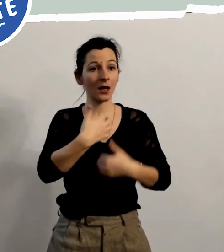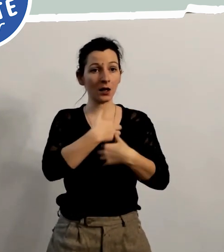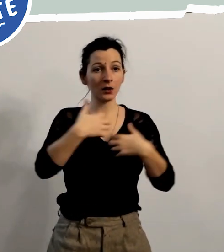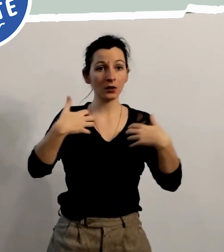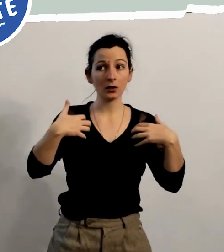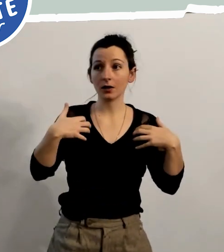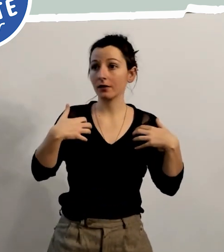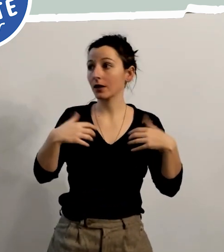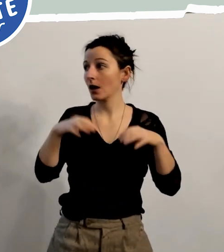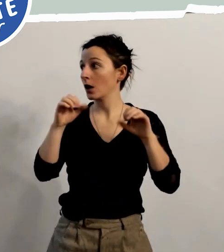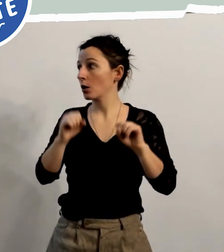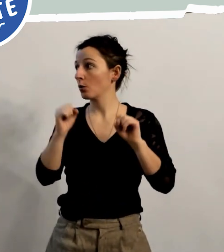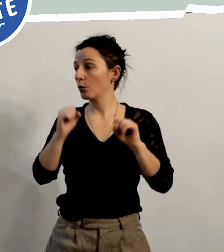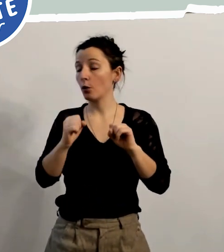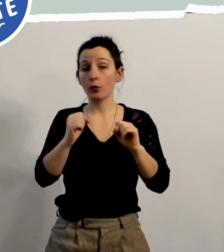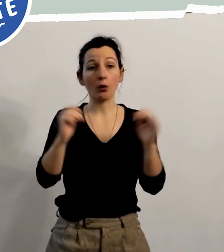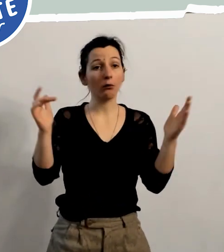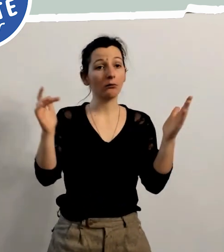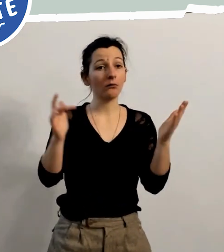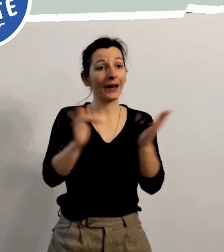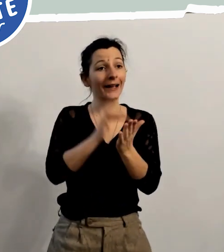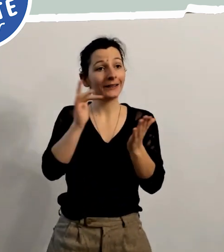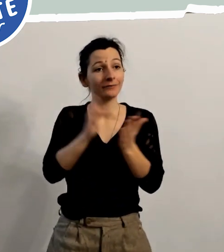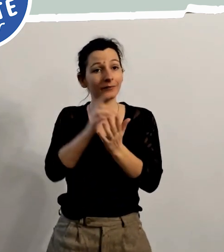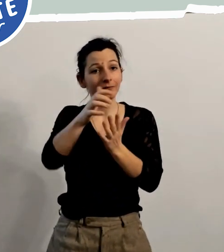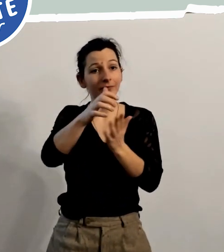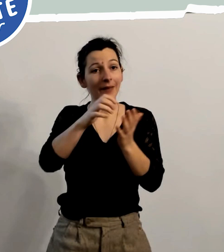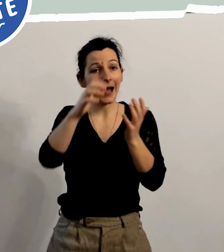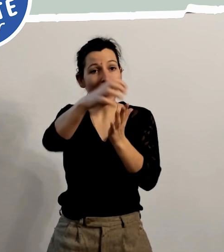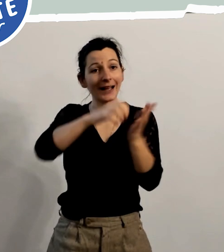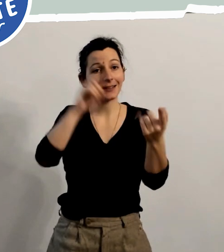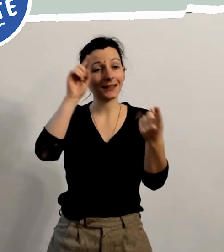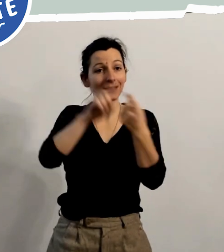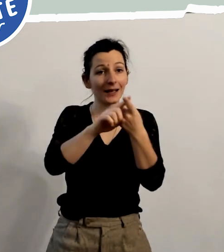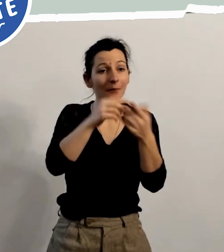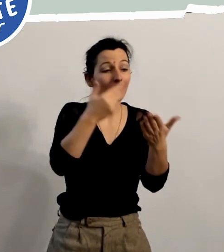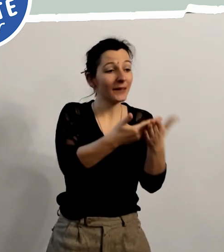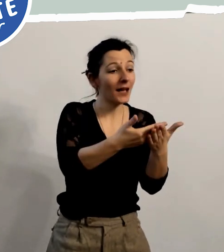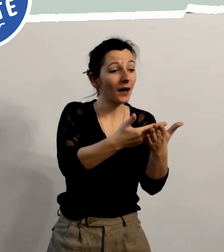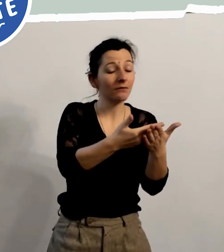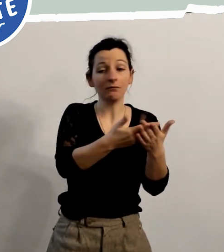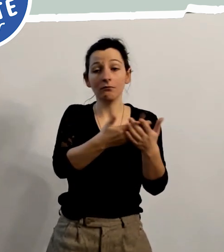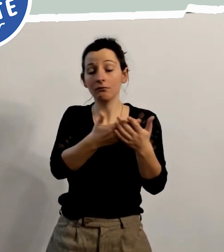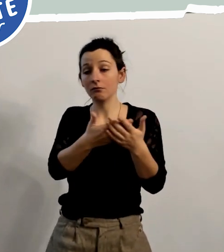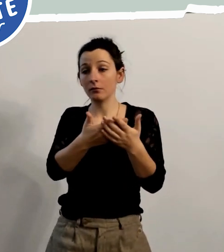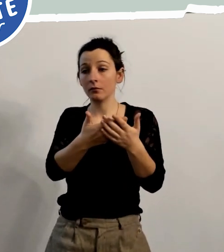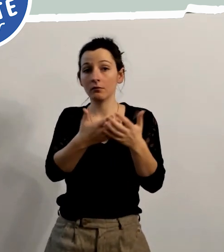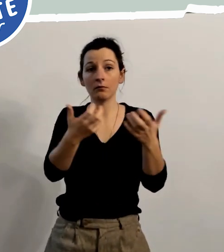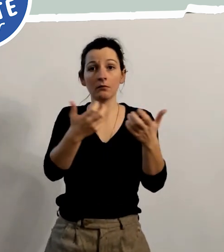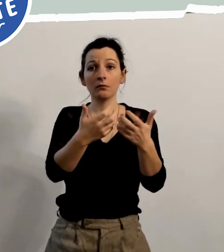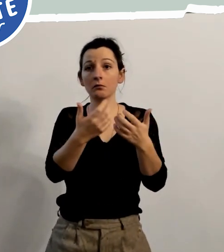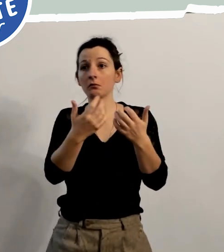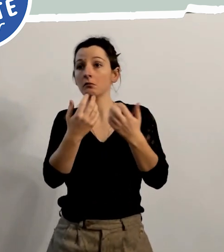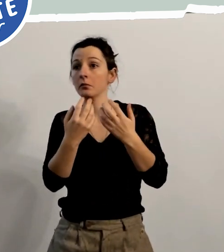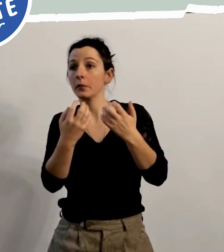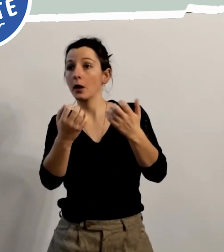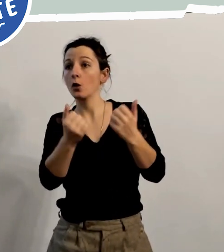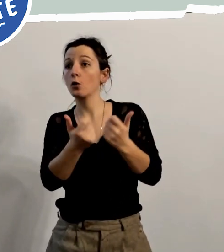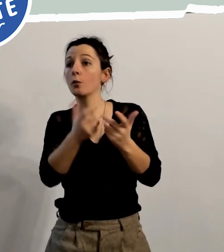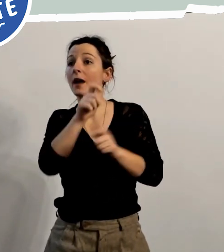capable de vous faire une revue sur qu'est-ce qu'on connaît sur tel sujet. Voilà, dans l'assistance, combien